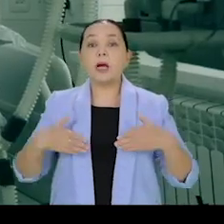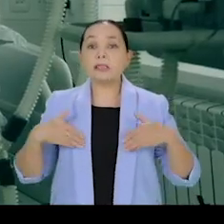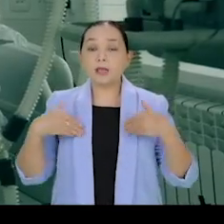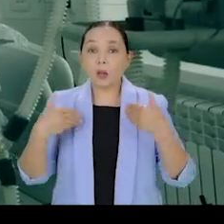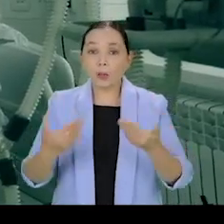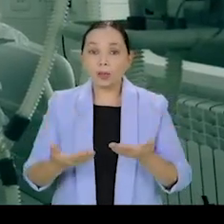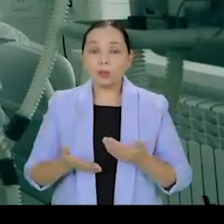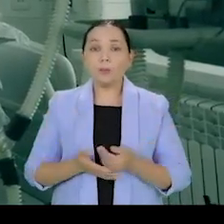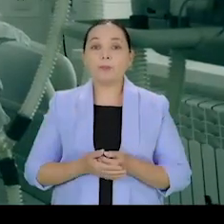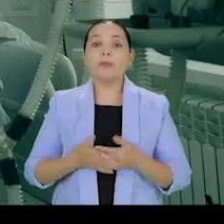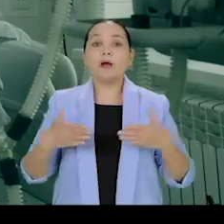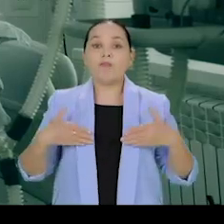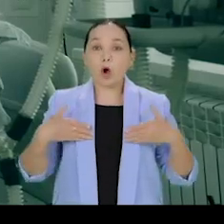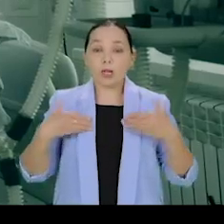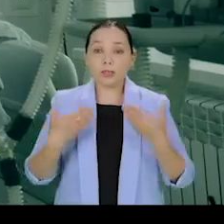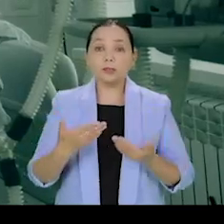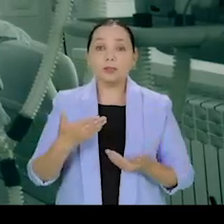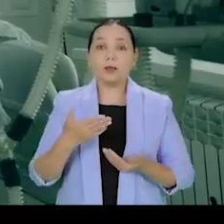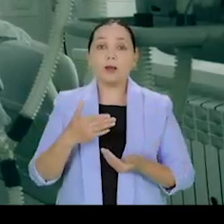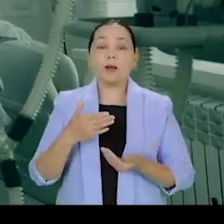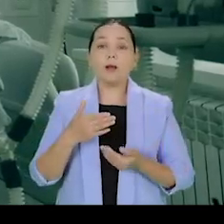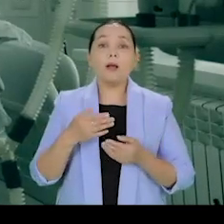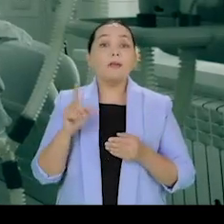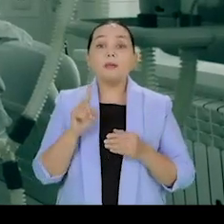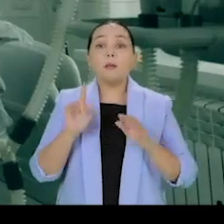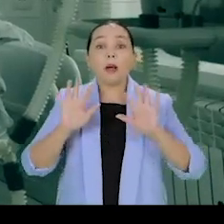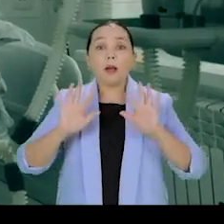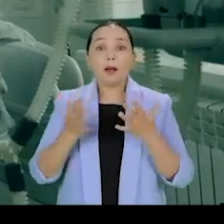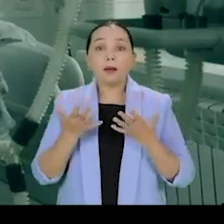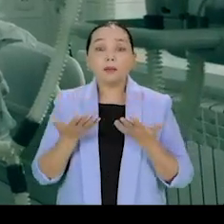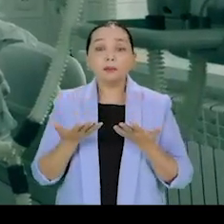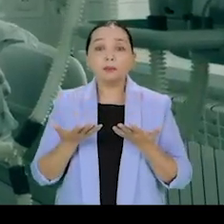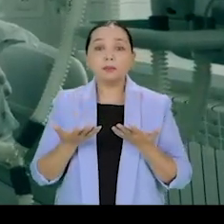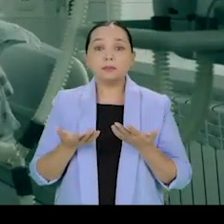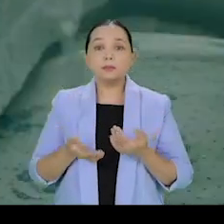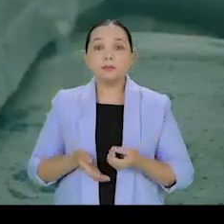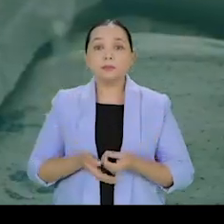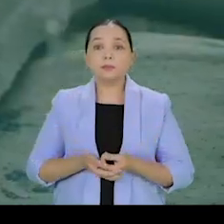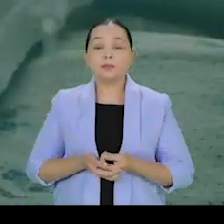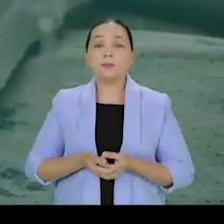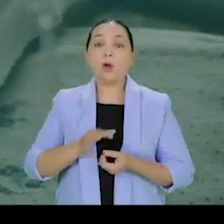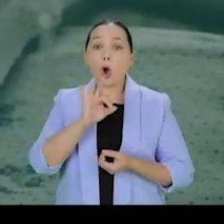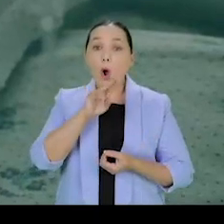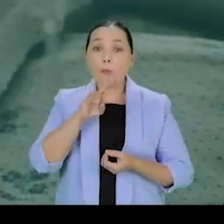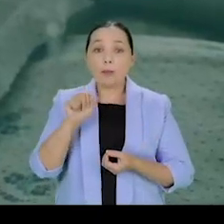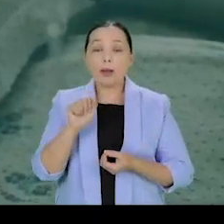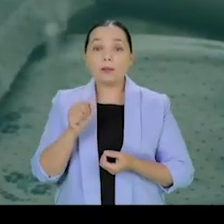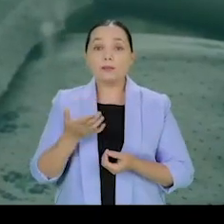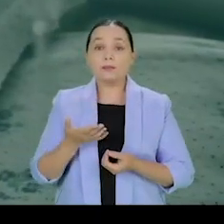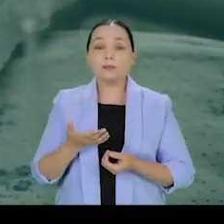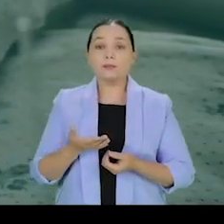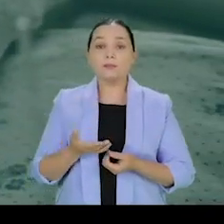Assalomu alaykum. Va alaykum assalom. Bu Hamida bey. Keling. Nimalar qilib yuribsiz, a? Opa. Ko'rgilikda